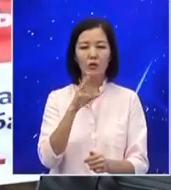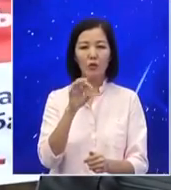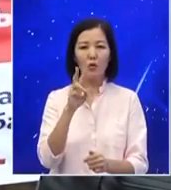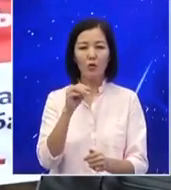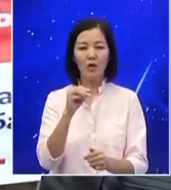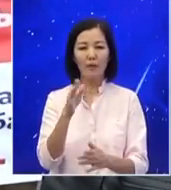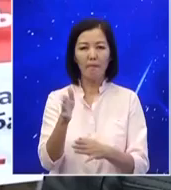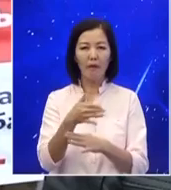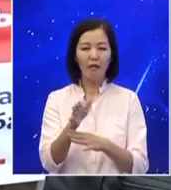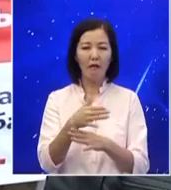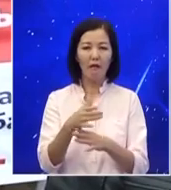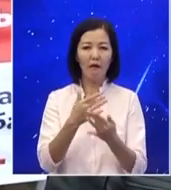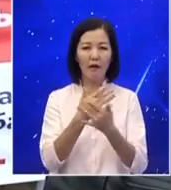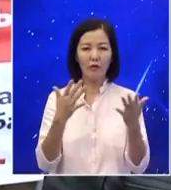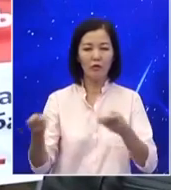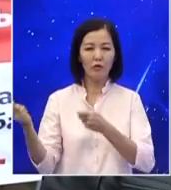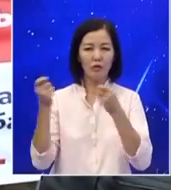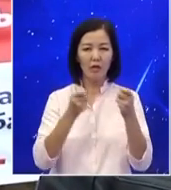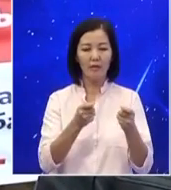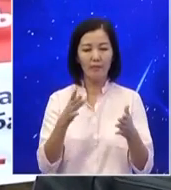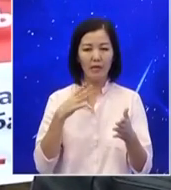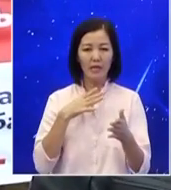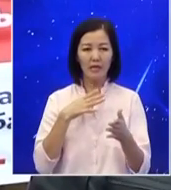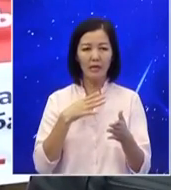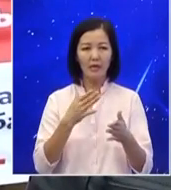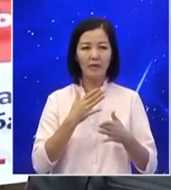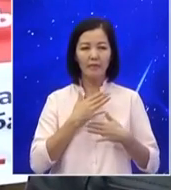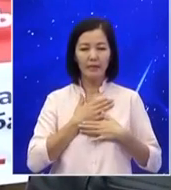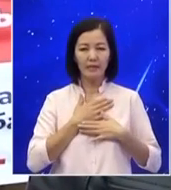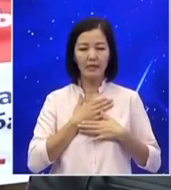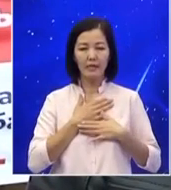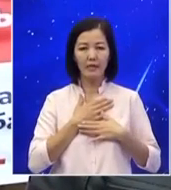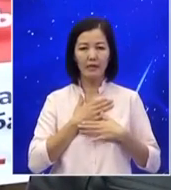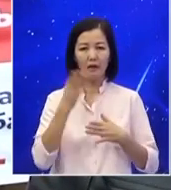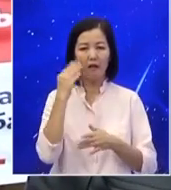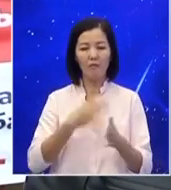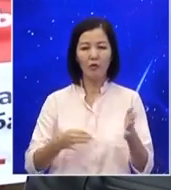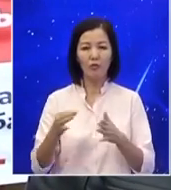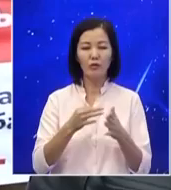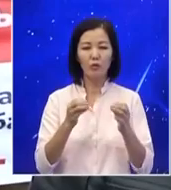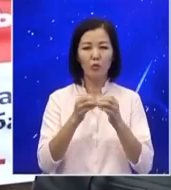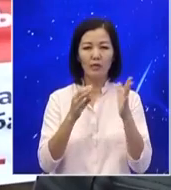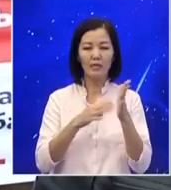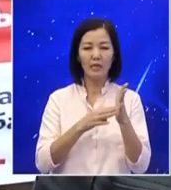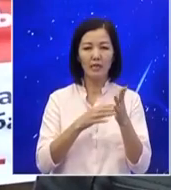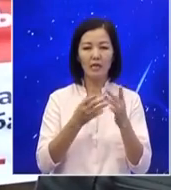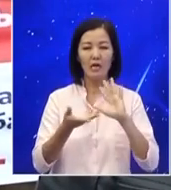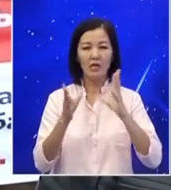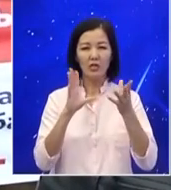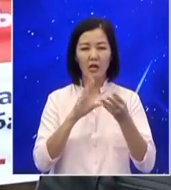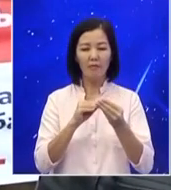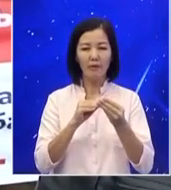біздің республикамызда жаңа клариус деген балықтың өнімін шығарып отыр. Ол өнімде 18 түрі жалпы жанағы